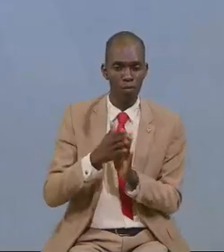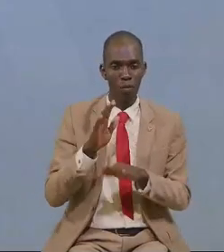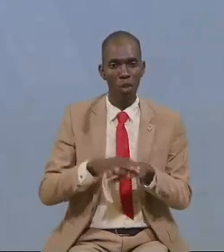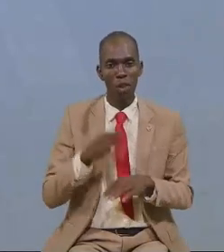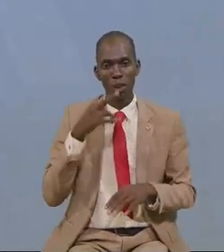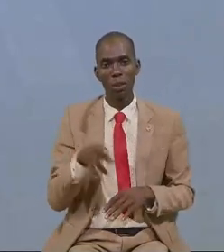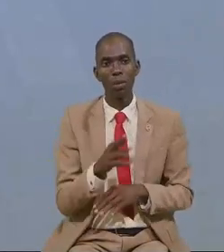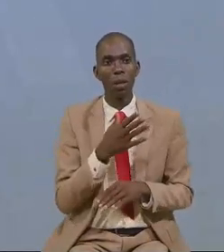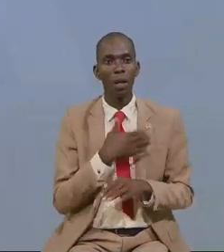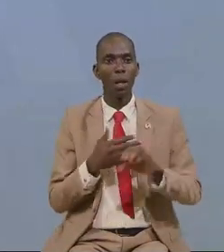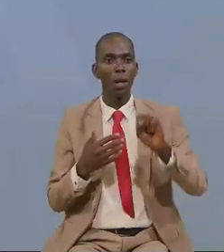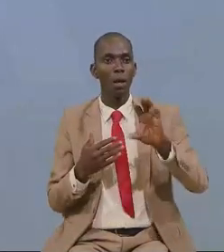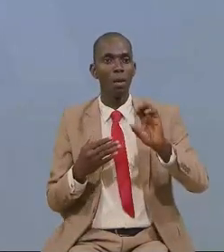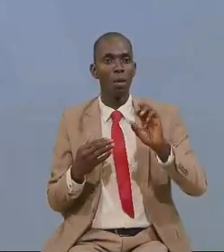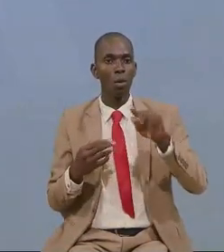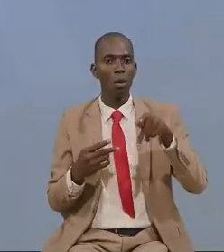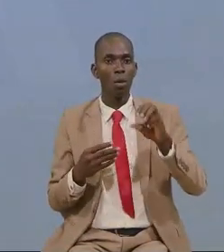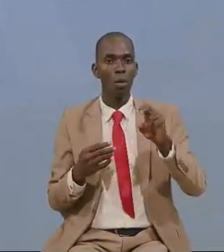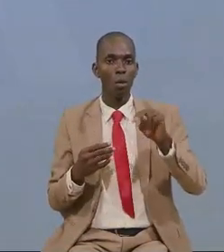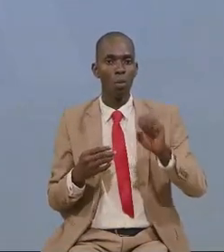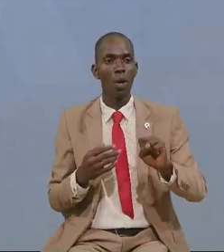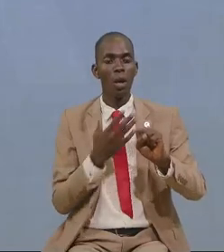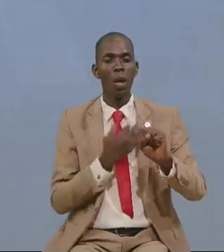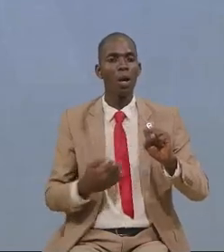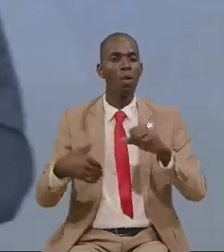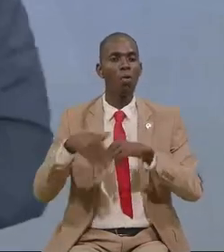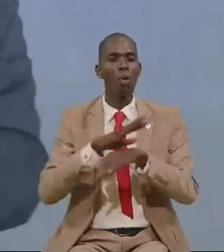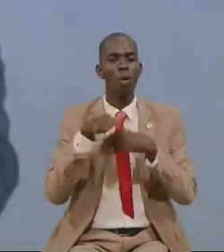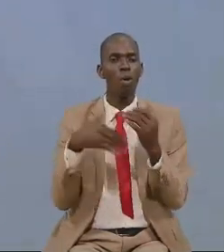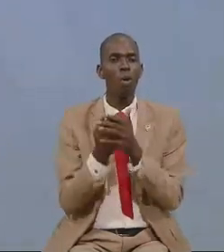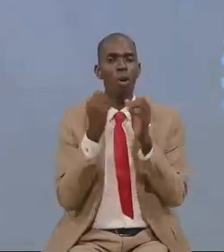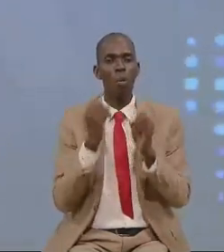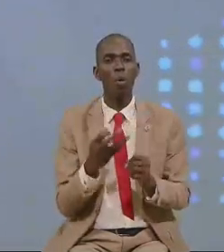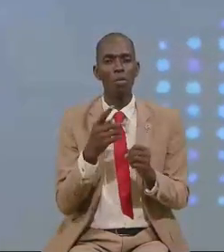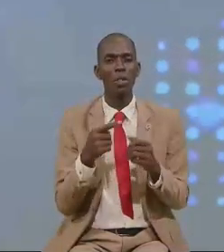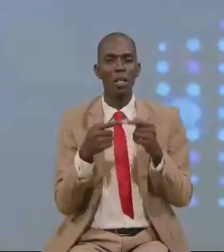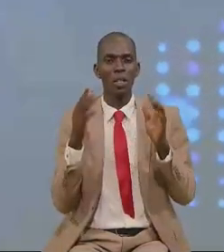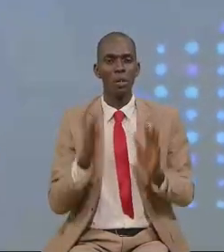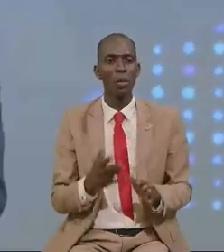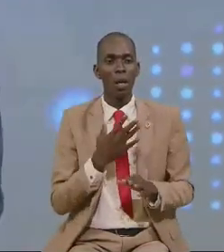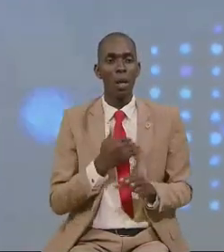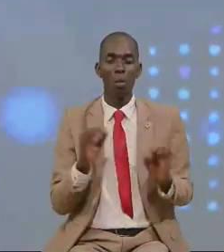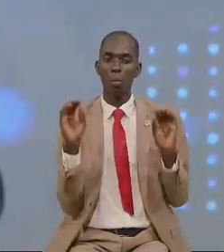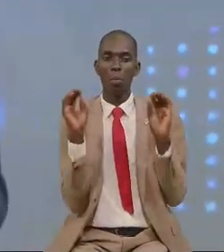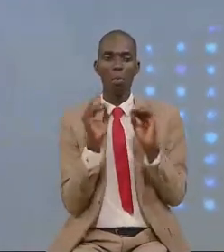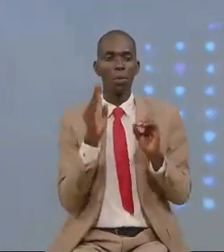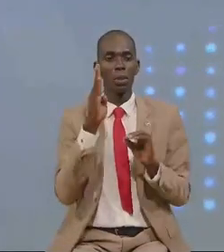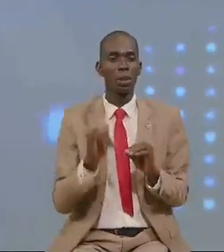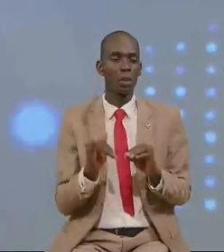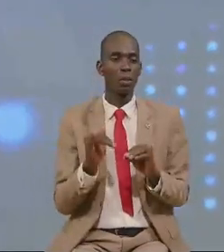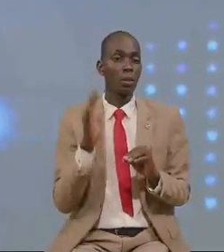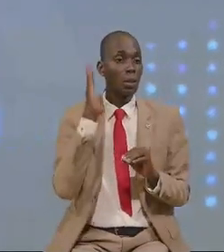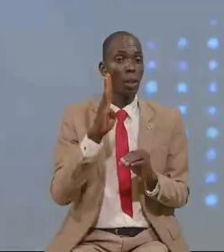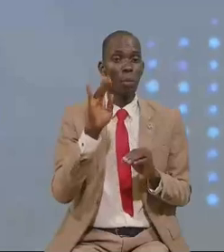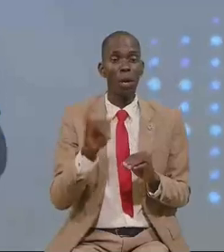toute la puissance de l'ennemi et rien ne pourra vous nuire.